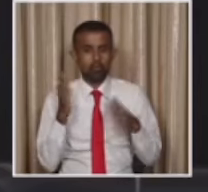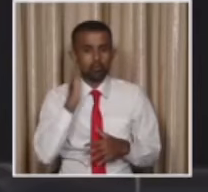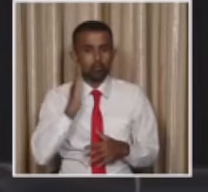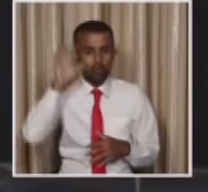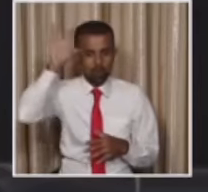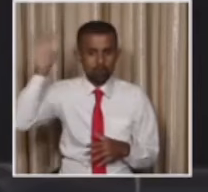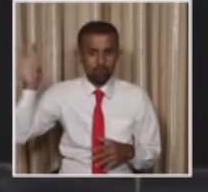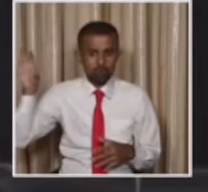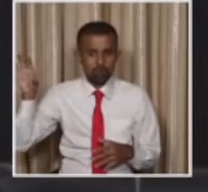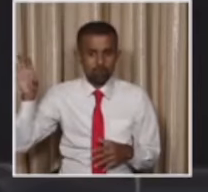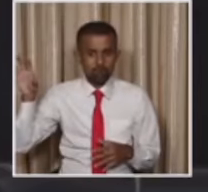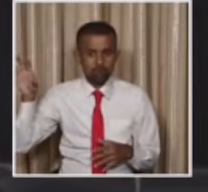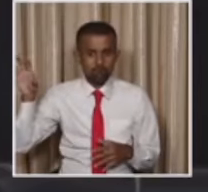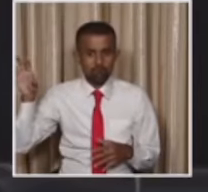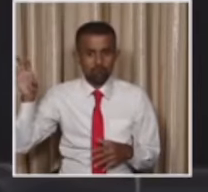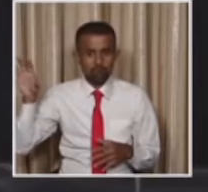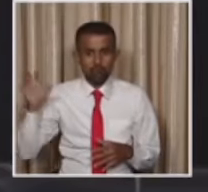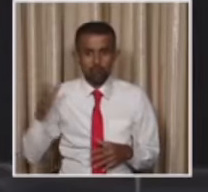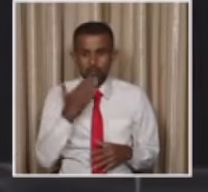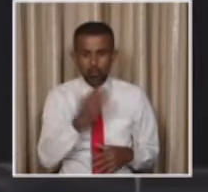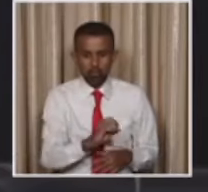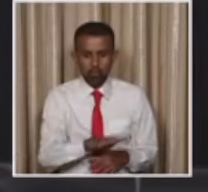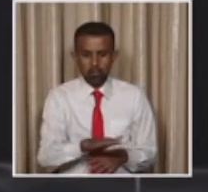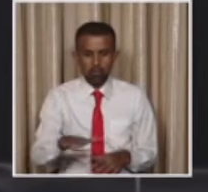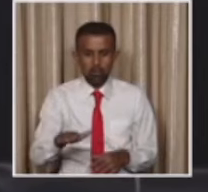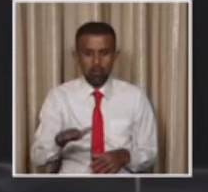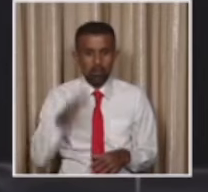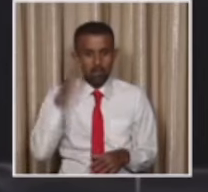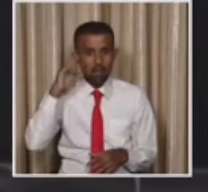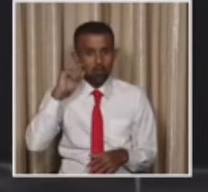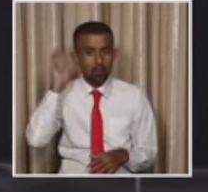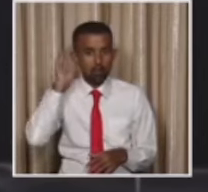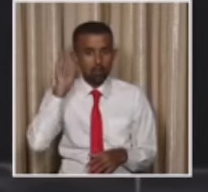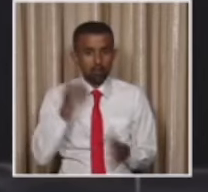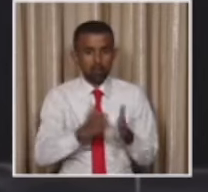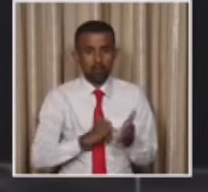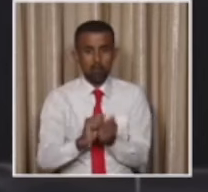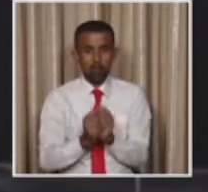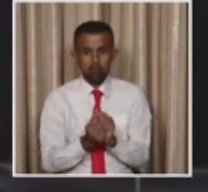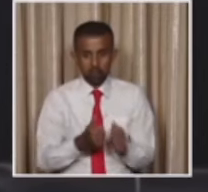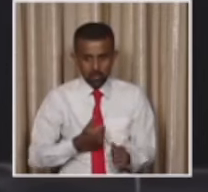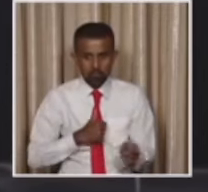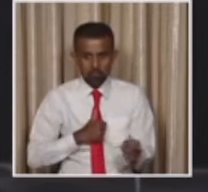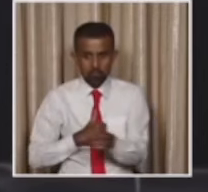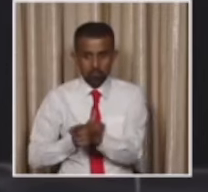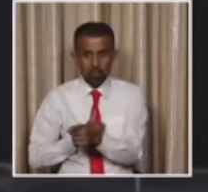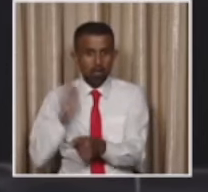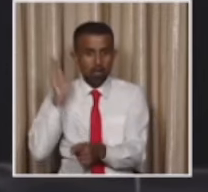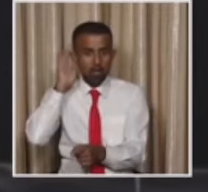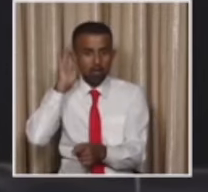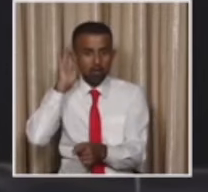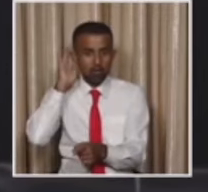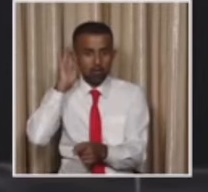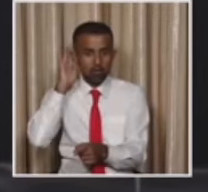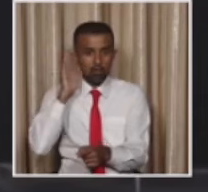රටවල ප්‍රාථමික අංශයේ දරුවන්ගෙන් අහනවා දෙමාපියන්ගේ අවසරයෙන් තොරව ලිංග විපර්යාස කරගන්න කැමතිද කියලා. මේ හොඳට